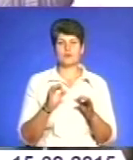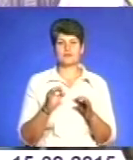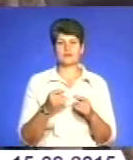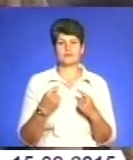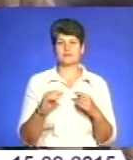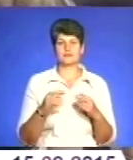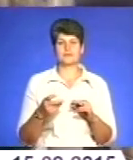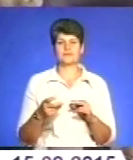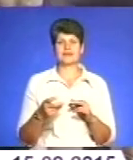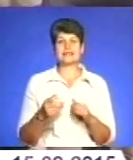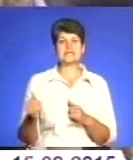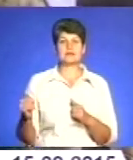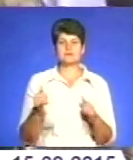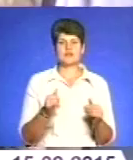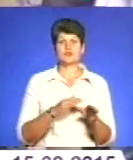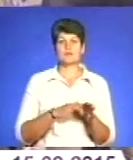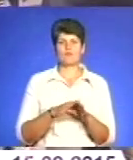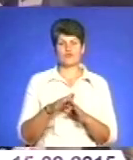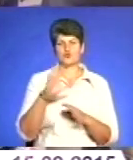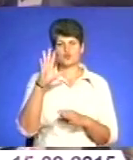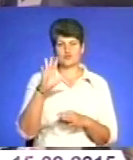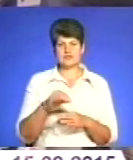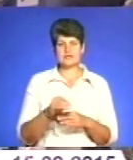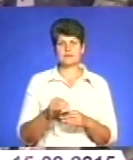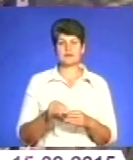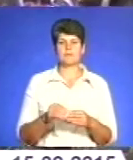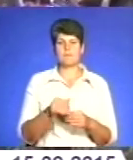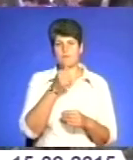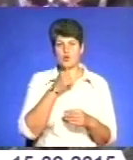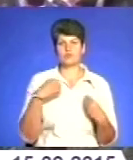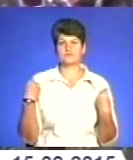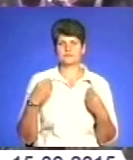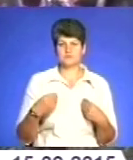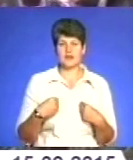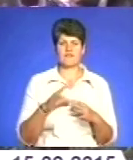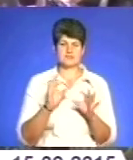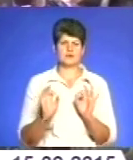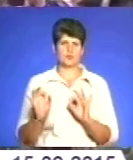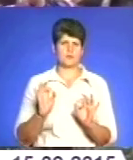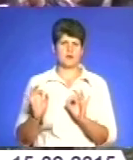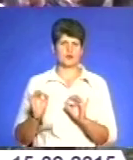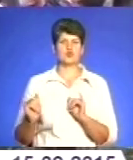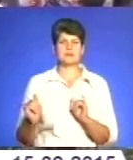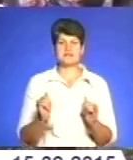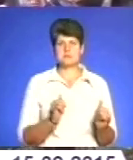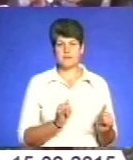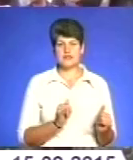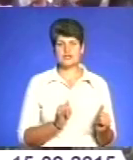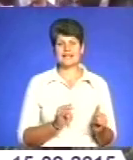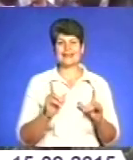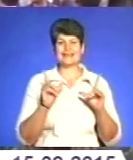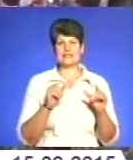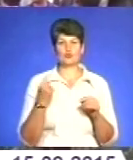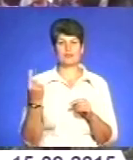чекає. Забезпечені повністю всім, навіть приміряли, вдягали, все нормально забезпеченням. Їду